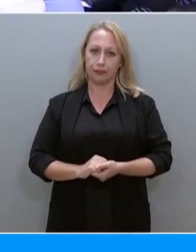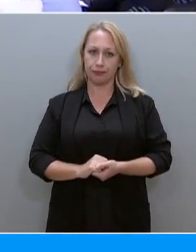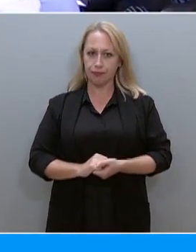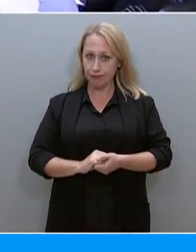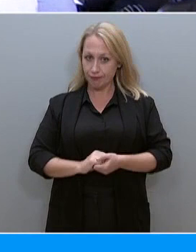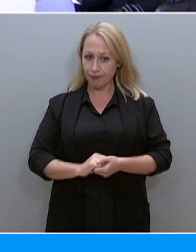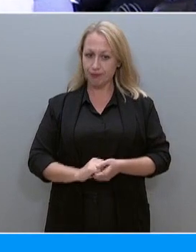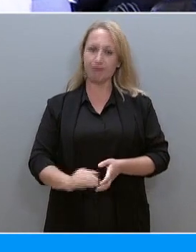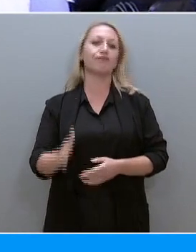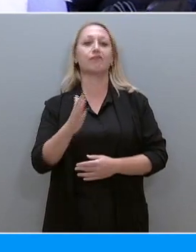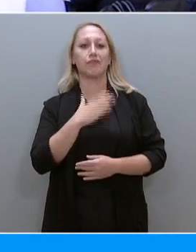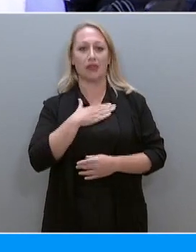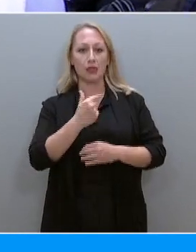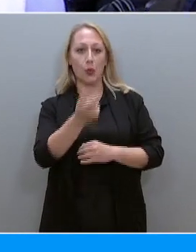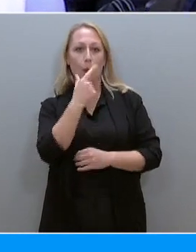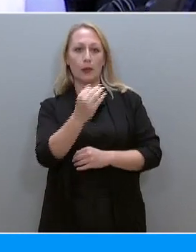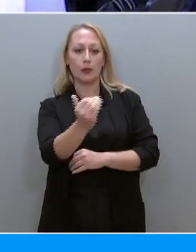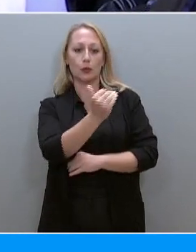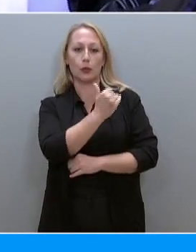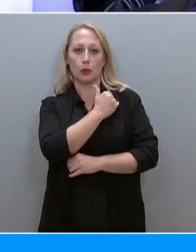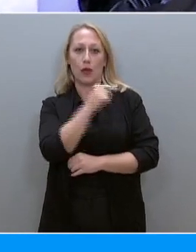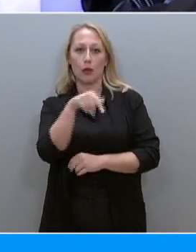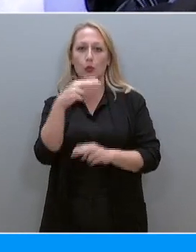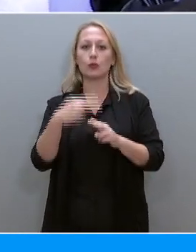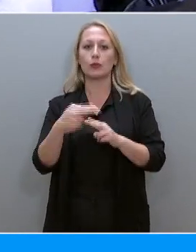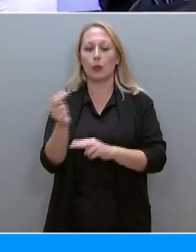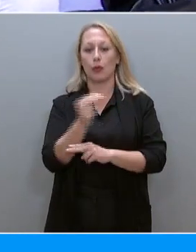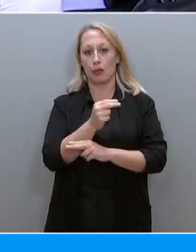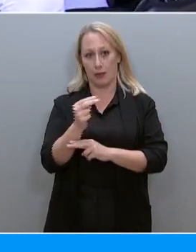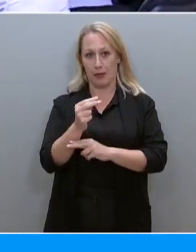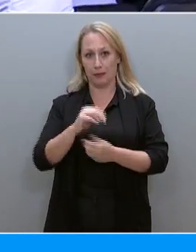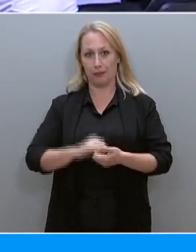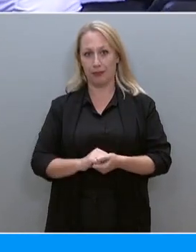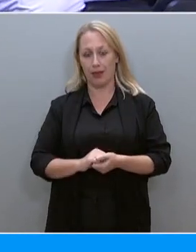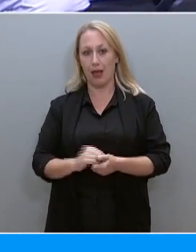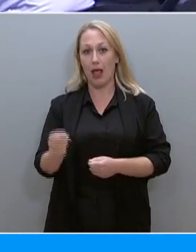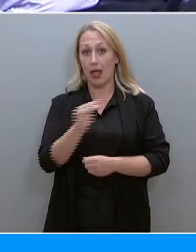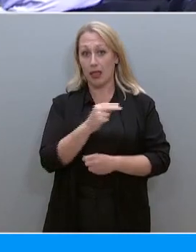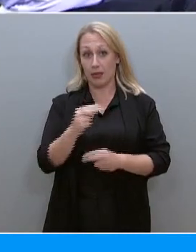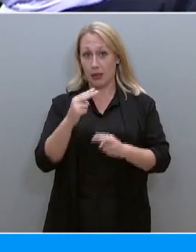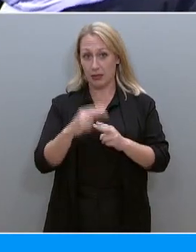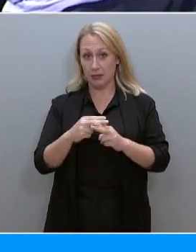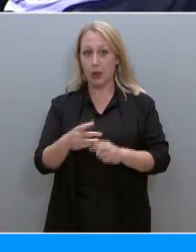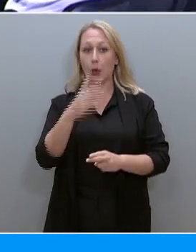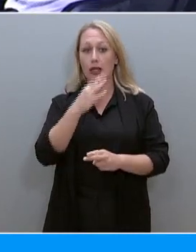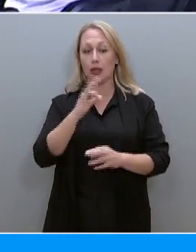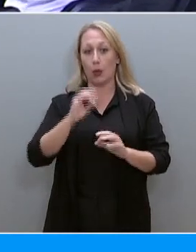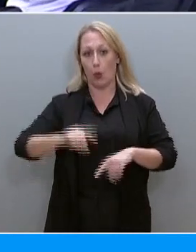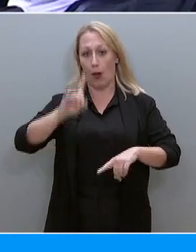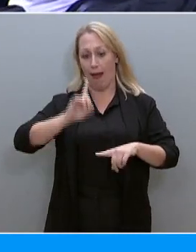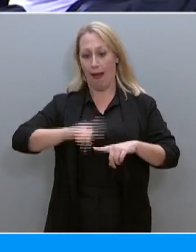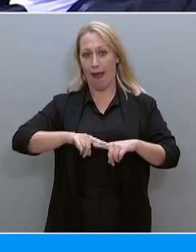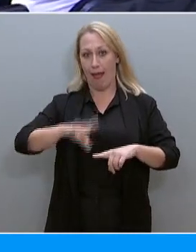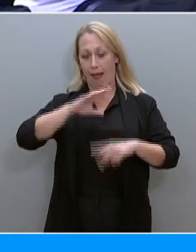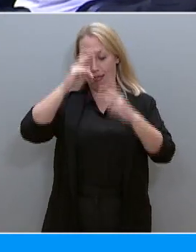Σας ευχαριστώ. Είναι ένα κρίσιμο θέμα. Είναι ένα κρίσιμο θέμα διότι ένα πολύ μεγάλο ποσοστό των Ελλήνων